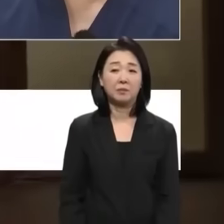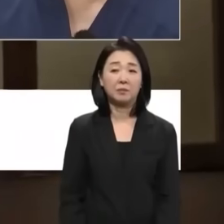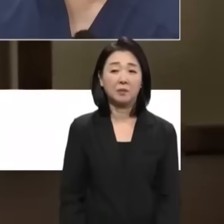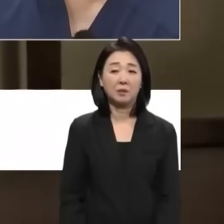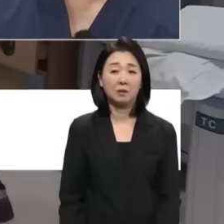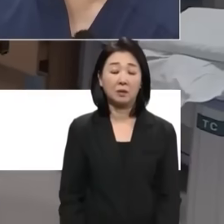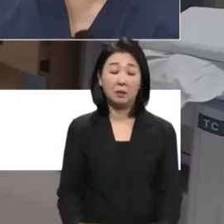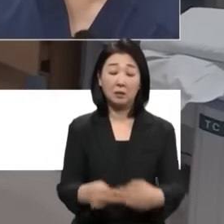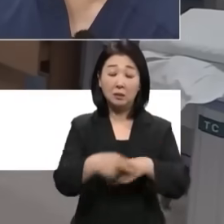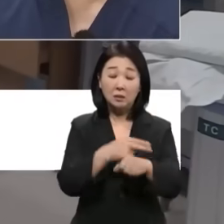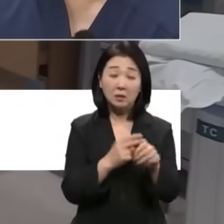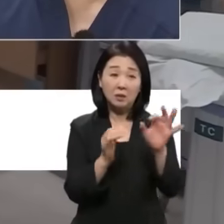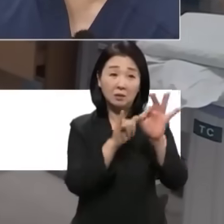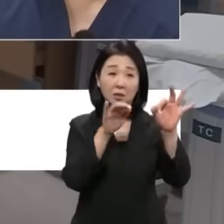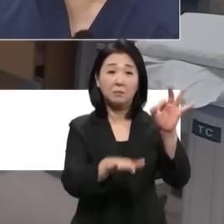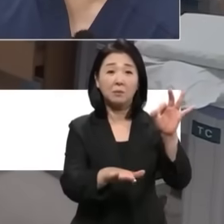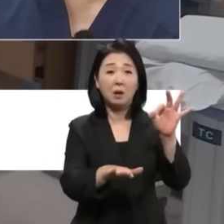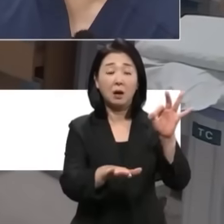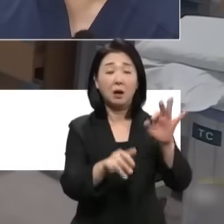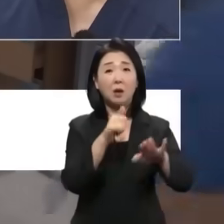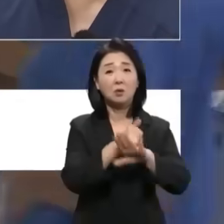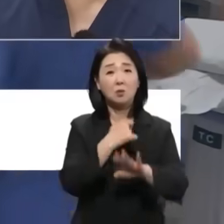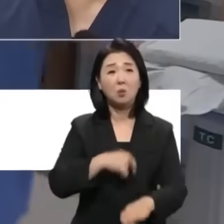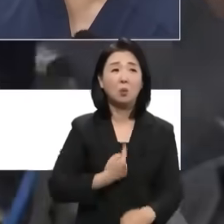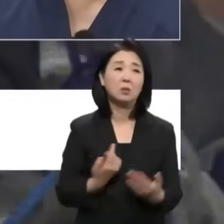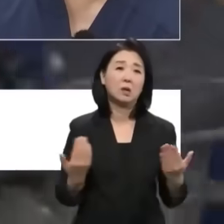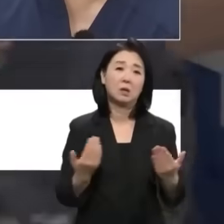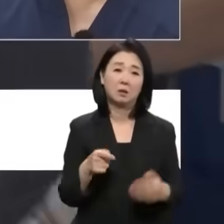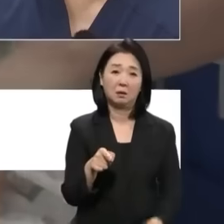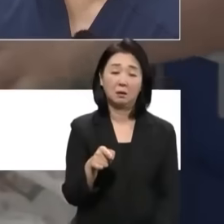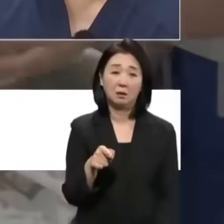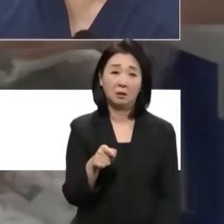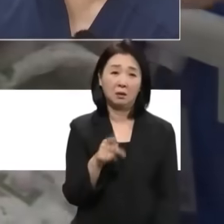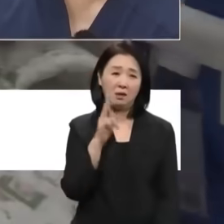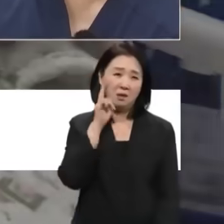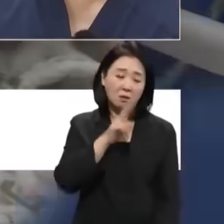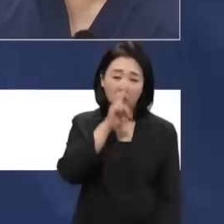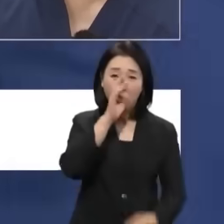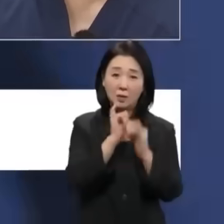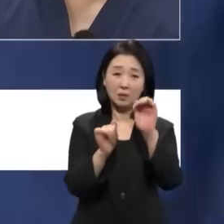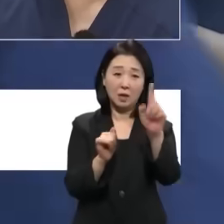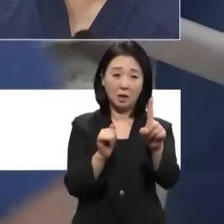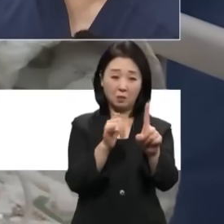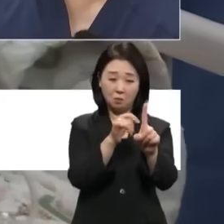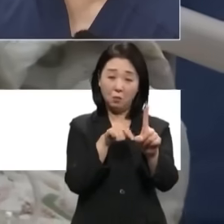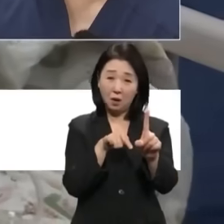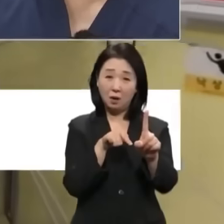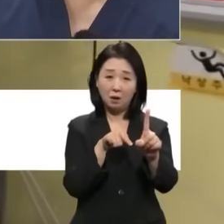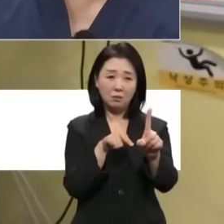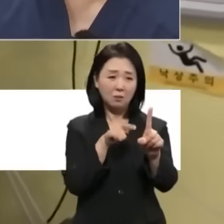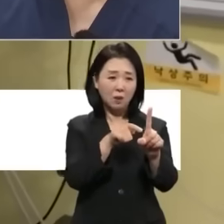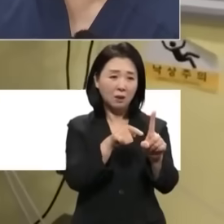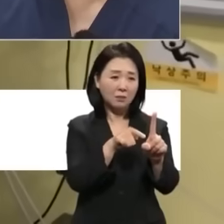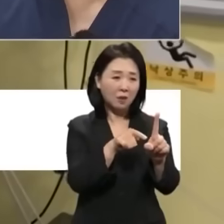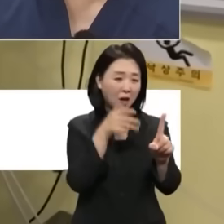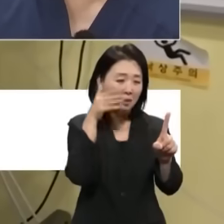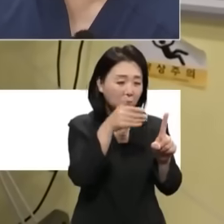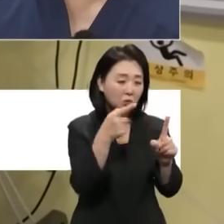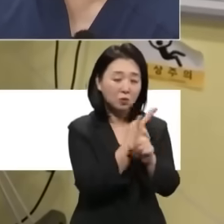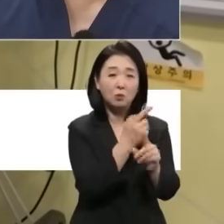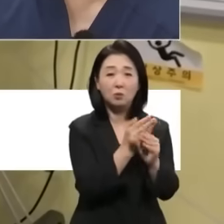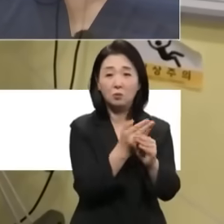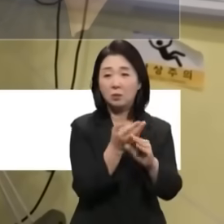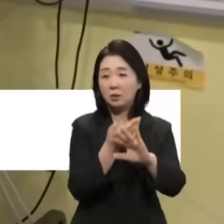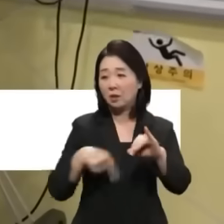상황이 되냐면 많은 시간을 혼자 근무를 하게 돼요 중층 환자가 한 명이 와 있으면 그 환자를 보고 있으면 다른 환자들은